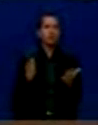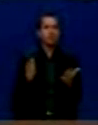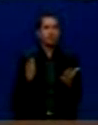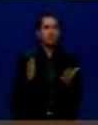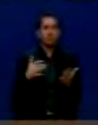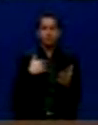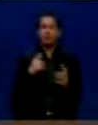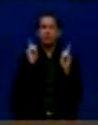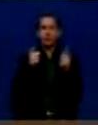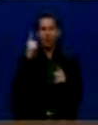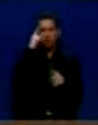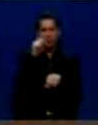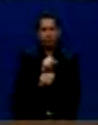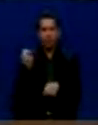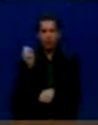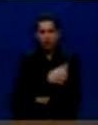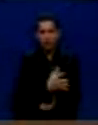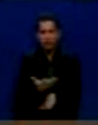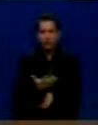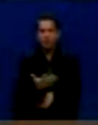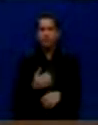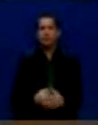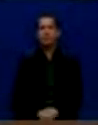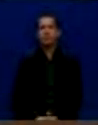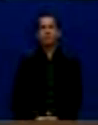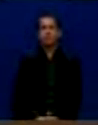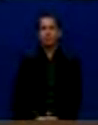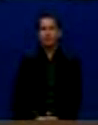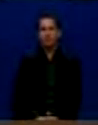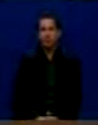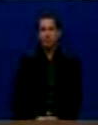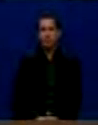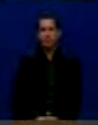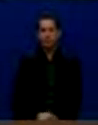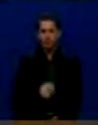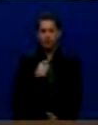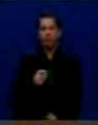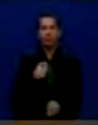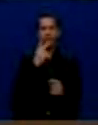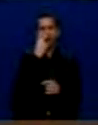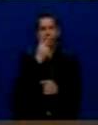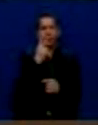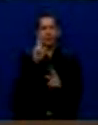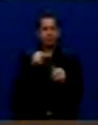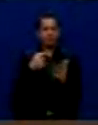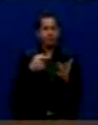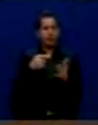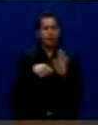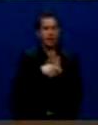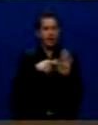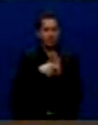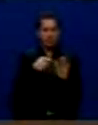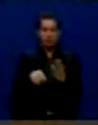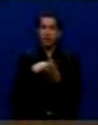në burg ata që mendojnë ta bëjnë një gjë të tillë. Pra mendoj që kjo është një prej efekteve të dëmshme të këtij ligji,